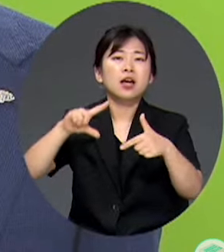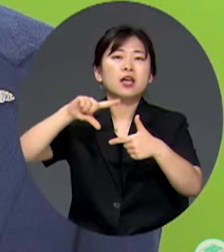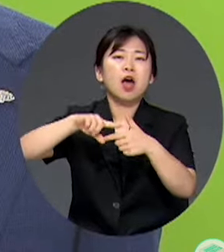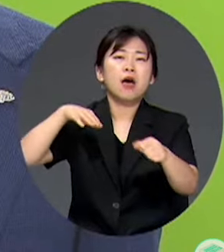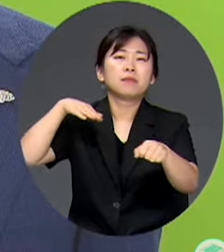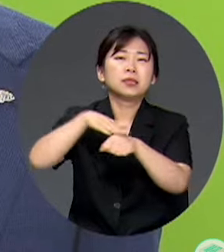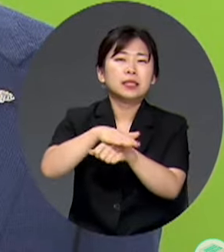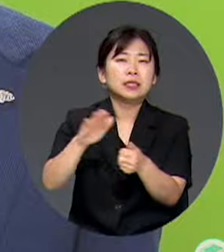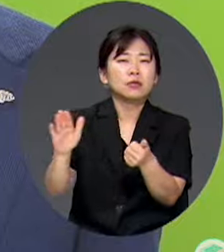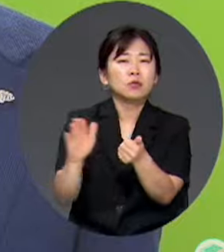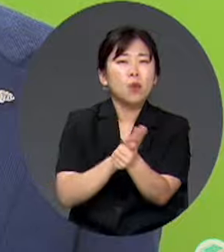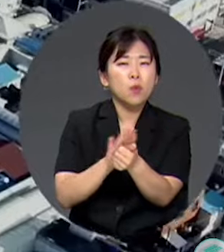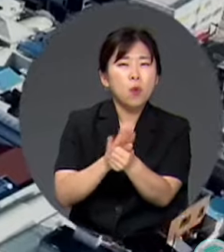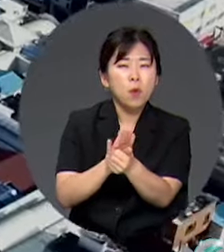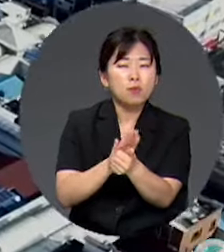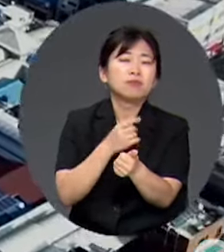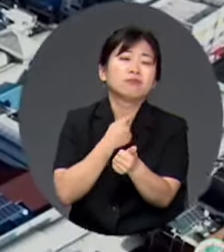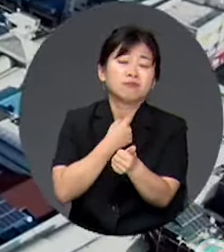이재경 기자입니다.